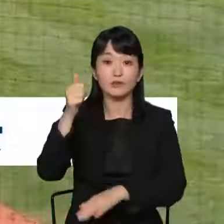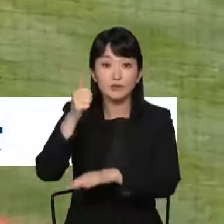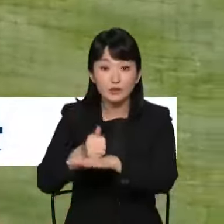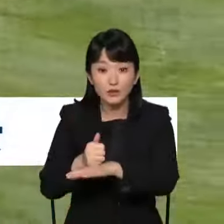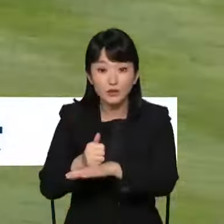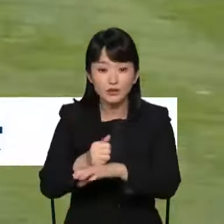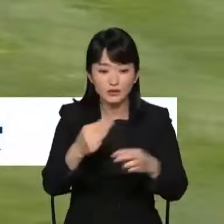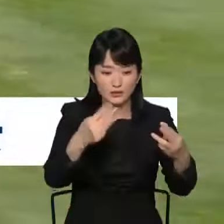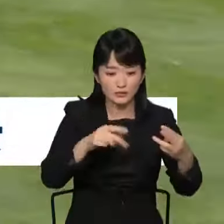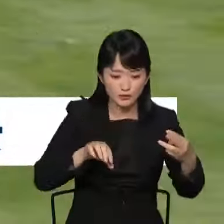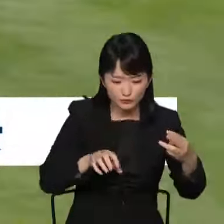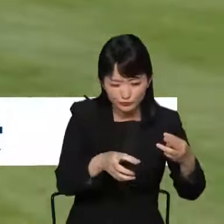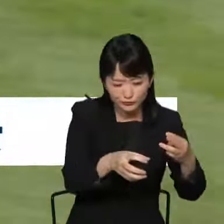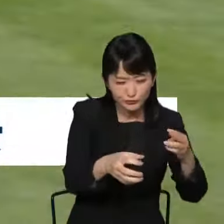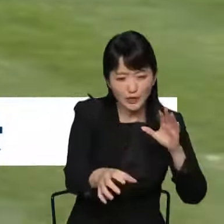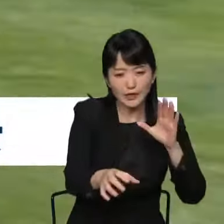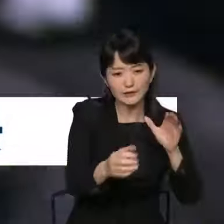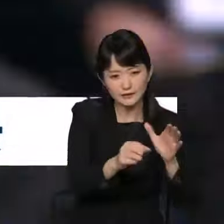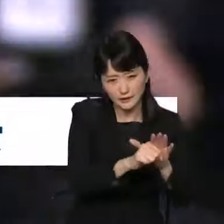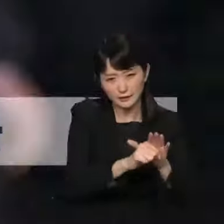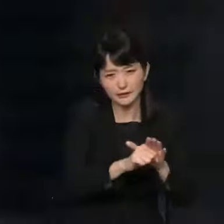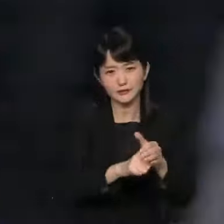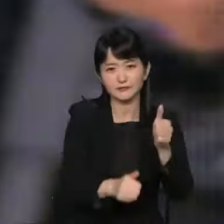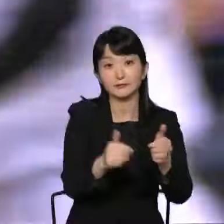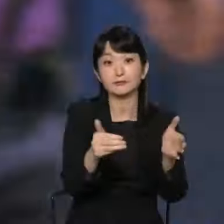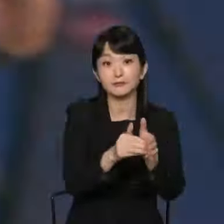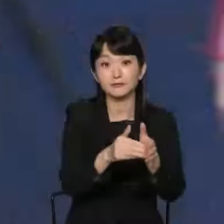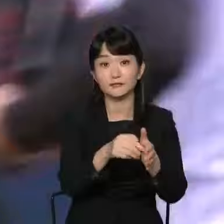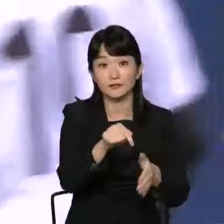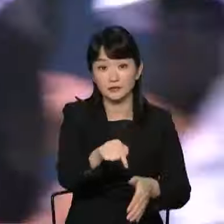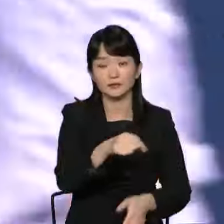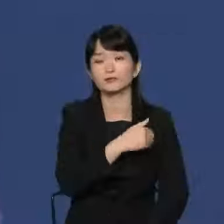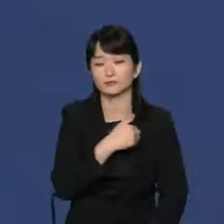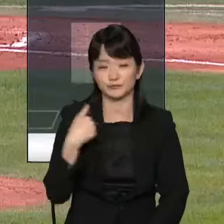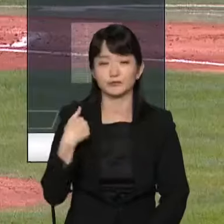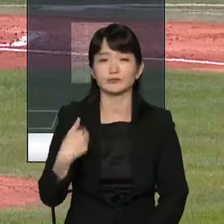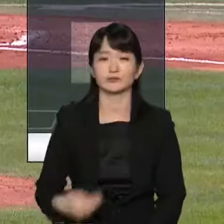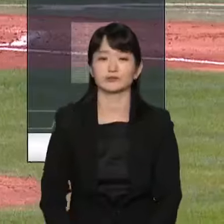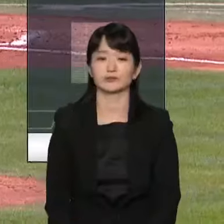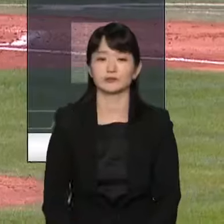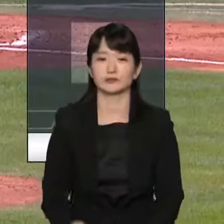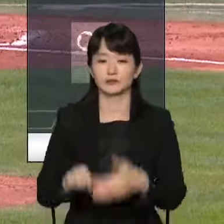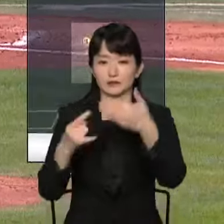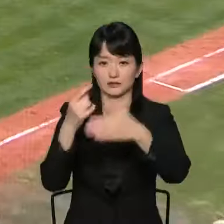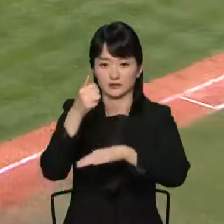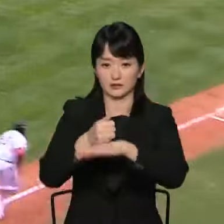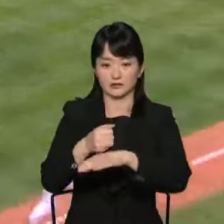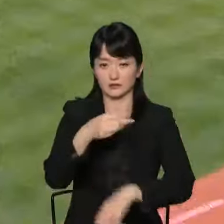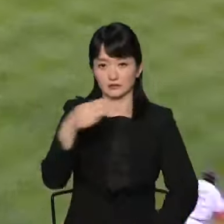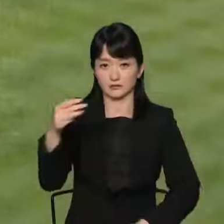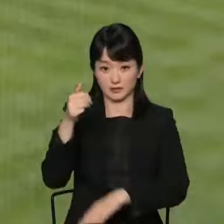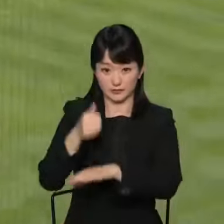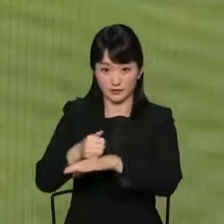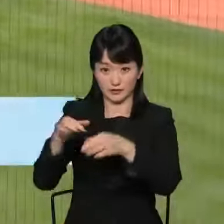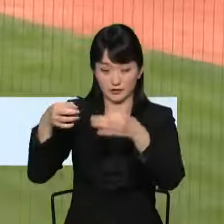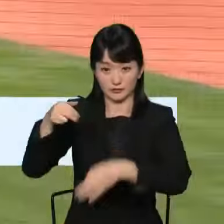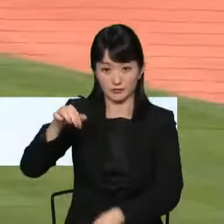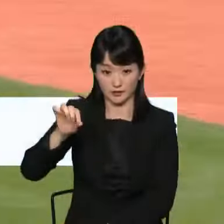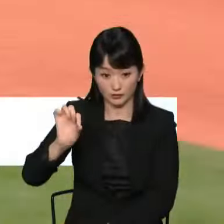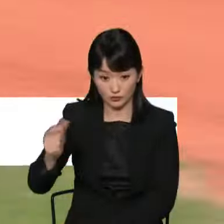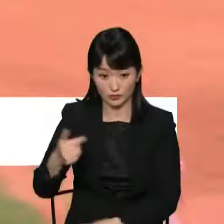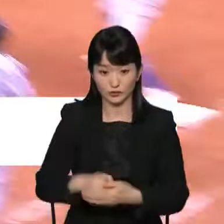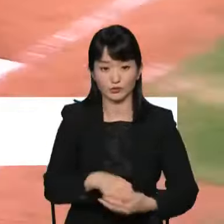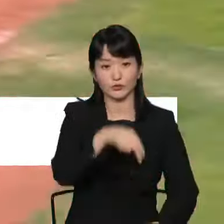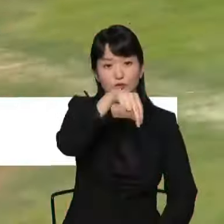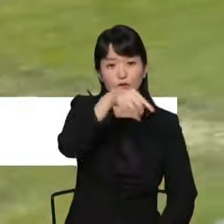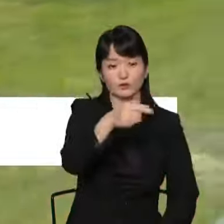3루수 앞 땅볼로 이닝은 마무리됐습니다. 하지만 이걸로 충분했습니다. 9회 말 삼성 마무리 김재윤은 홍창기와